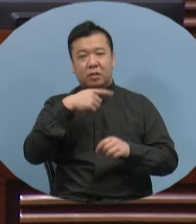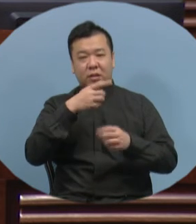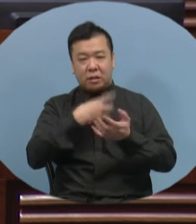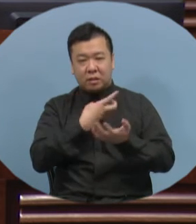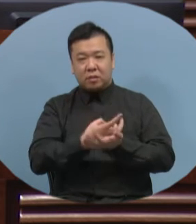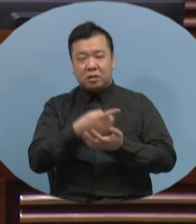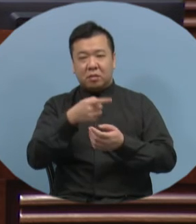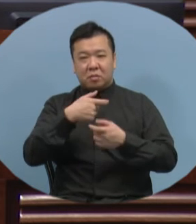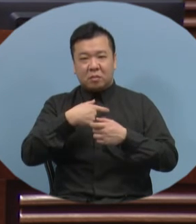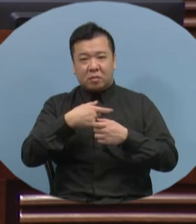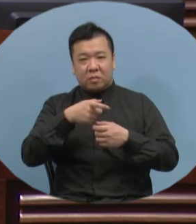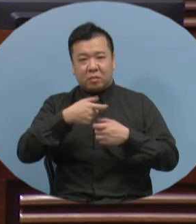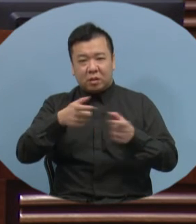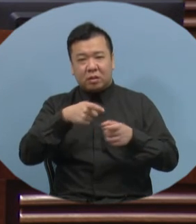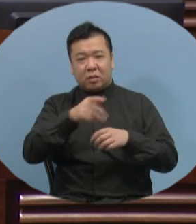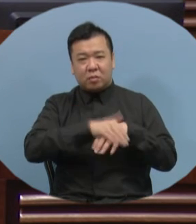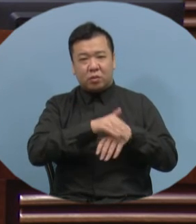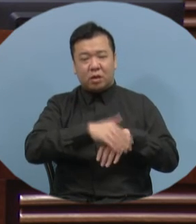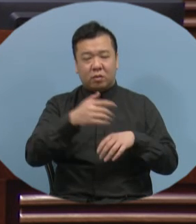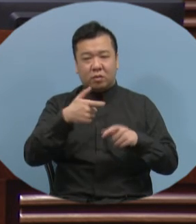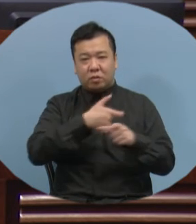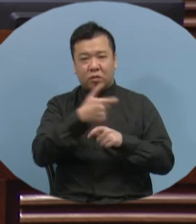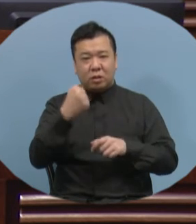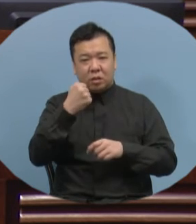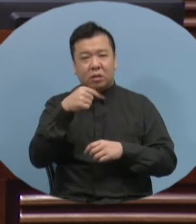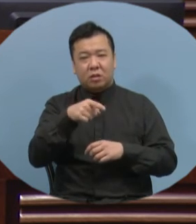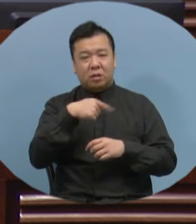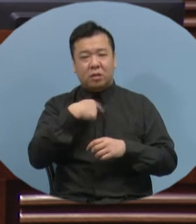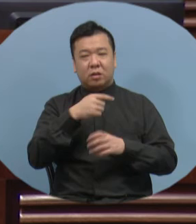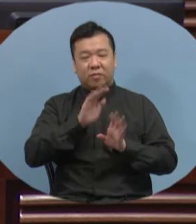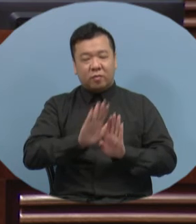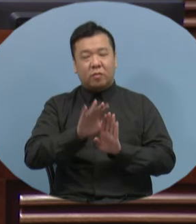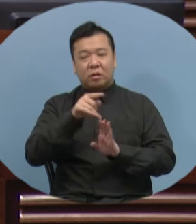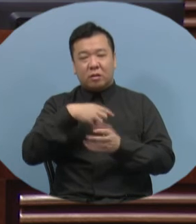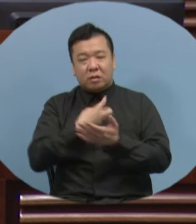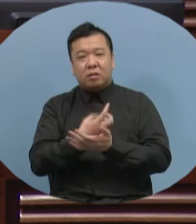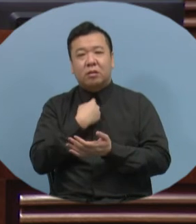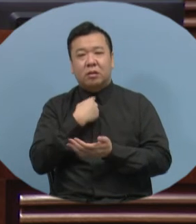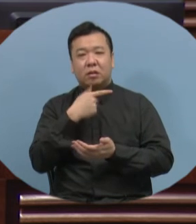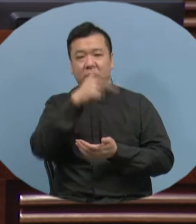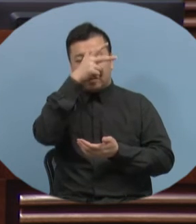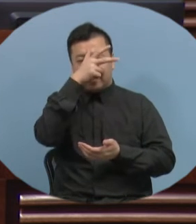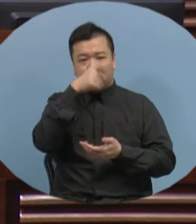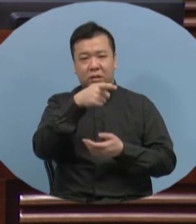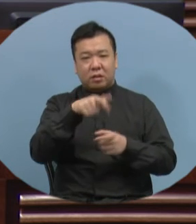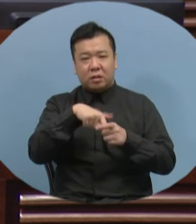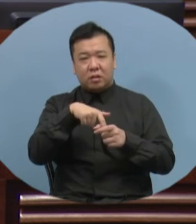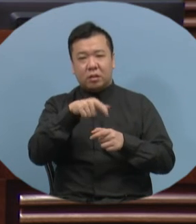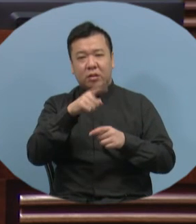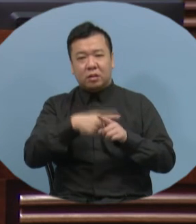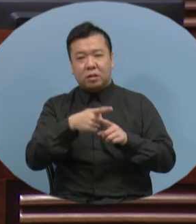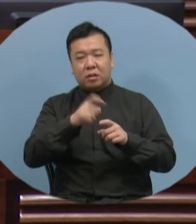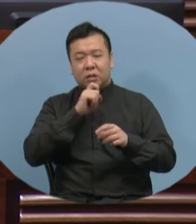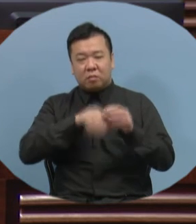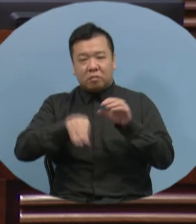須更加謹慎地控制開支，保留這個財政實力，以應付不時之需的。隨著政府開支進